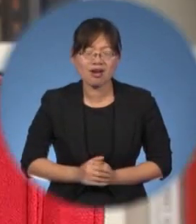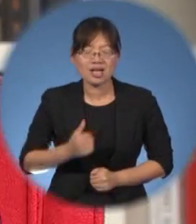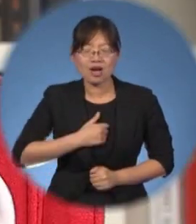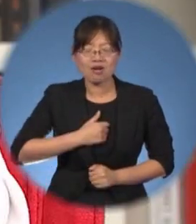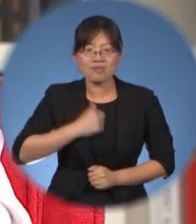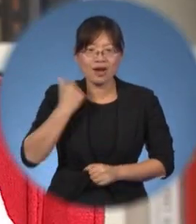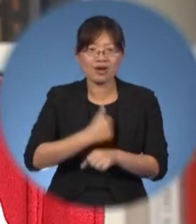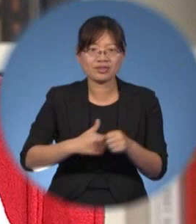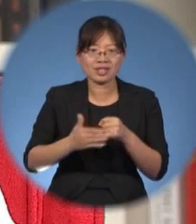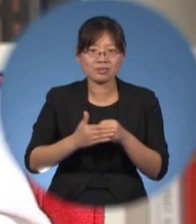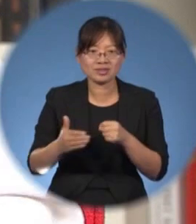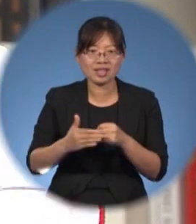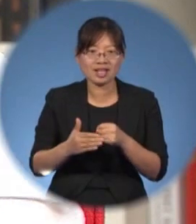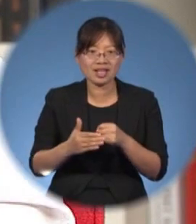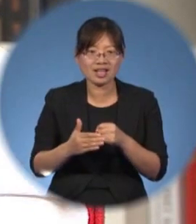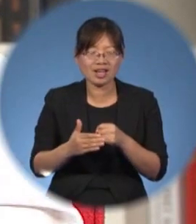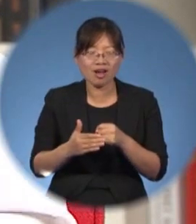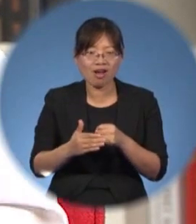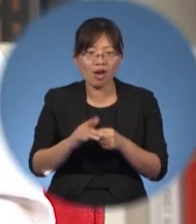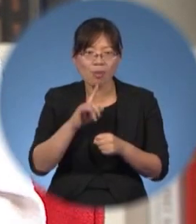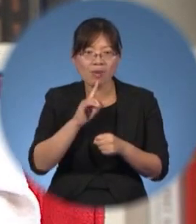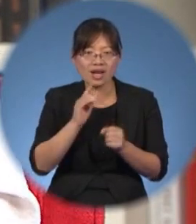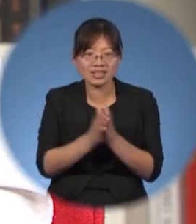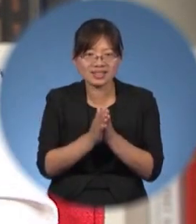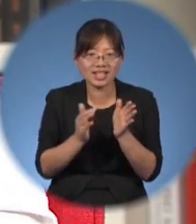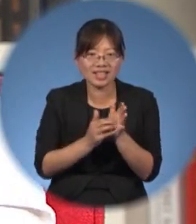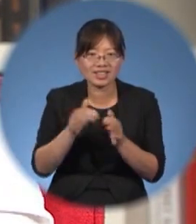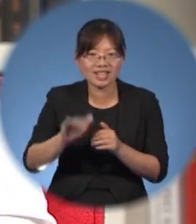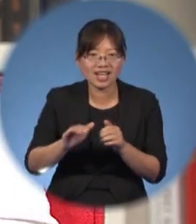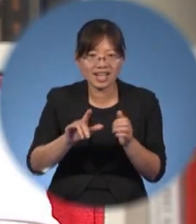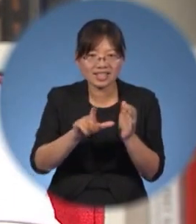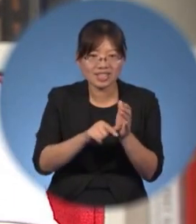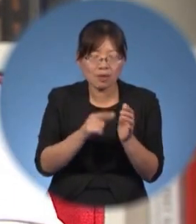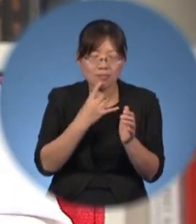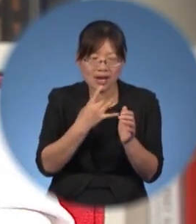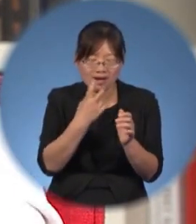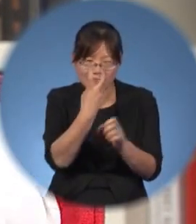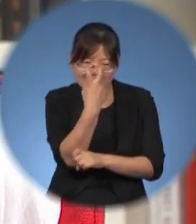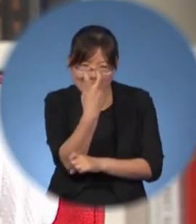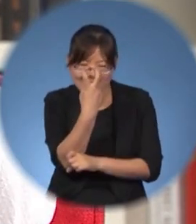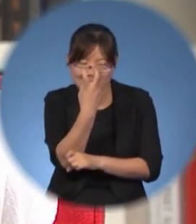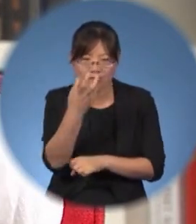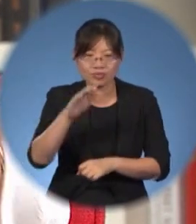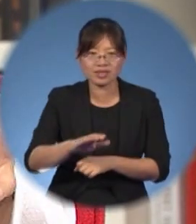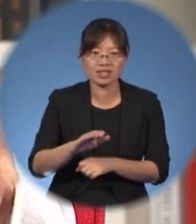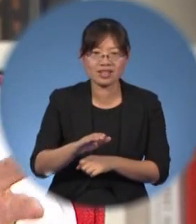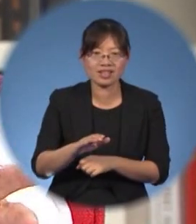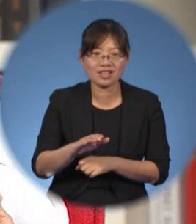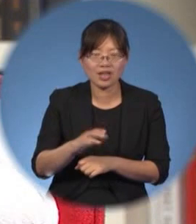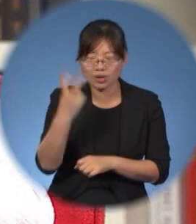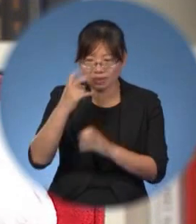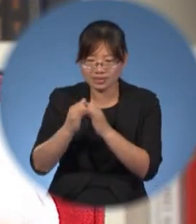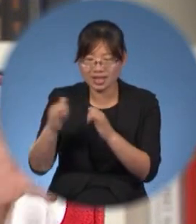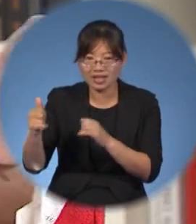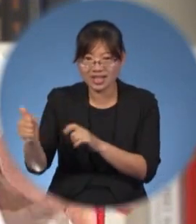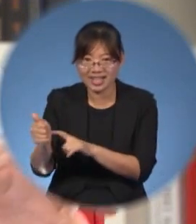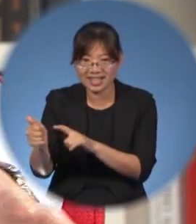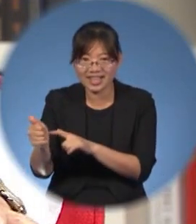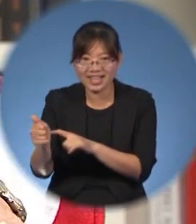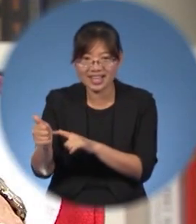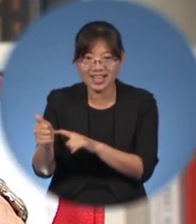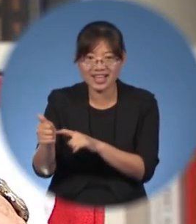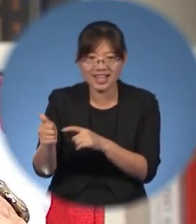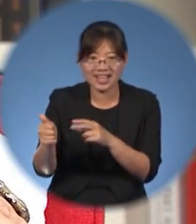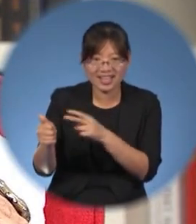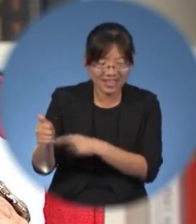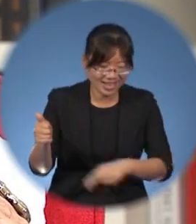풀에서 그렇게 하자고 시작을 했는데 기회만 딱 봤지. 근데 그 나 감시하는 여기 있을 때 이 상수에